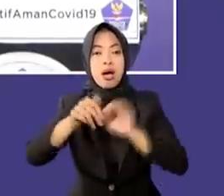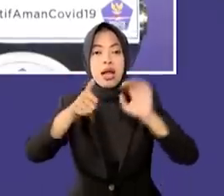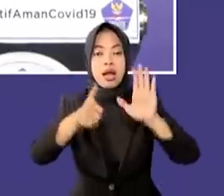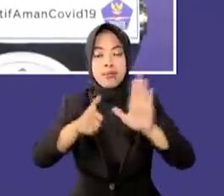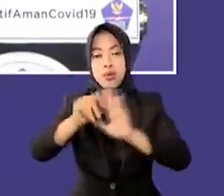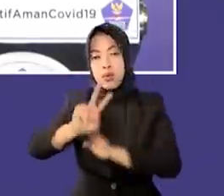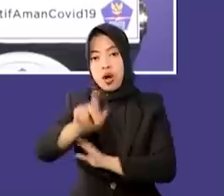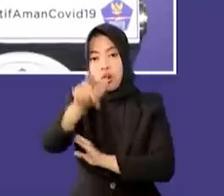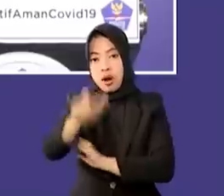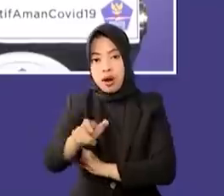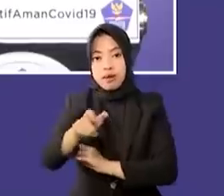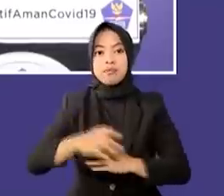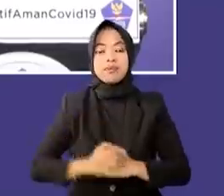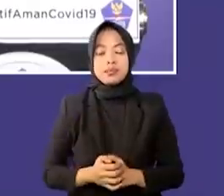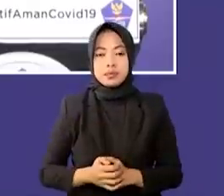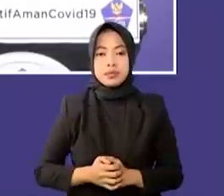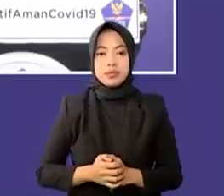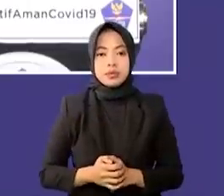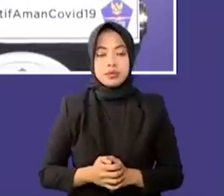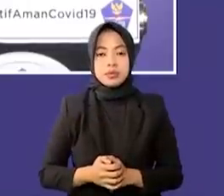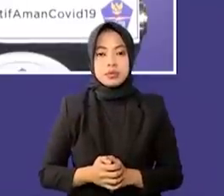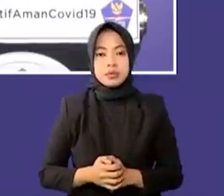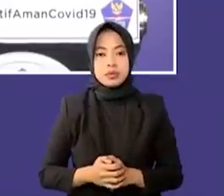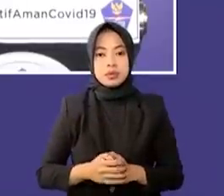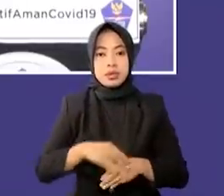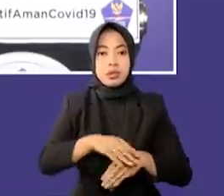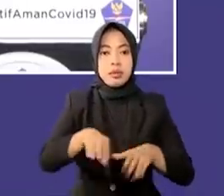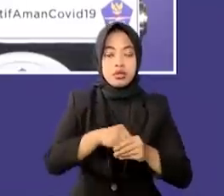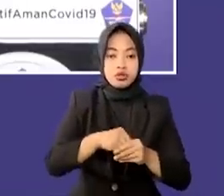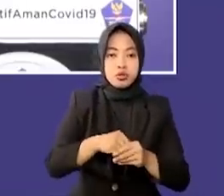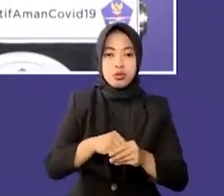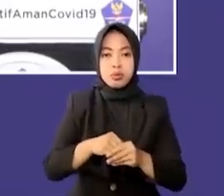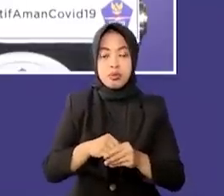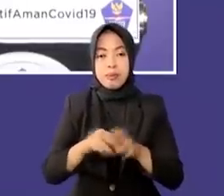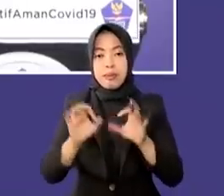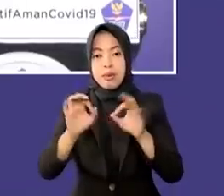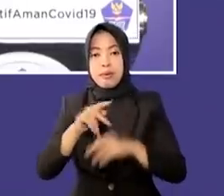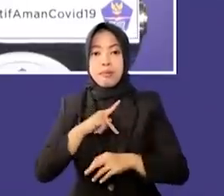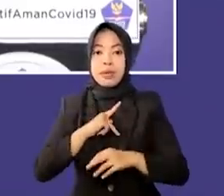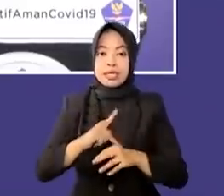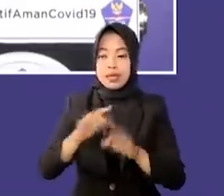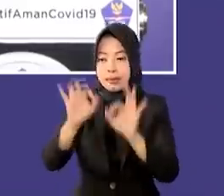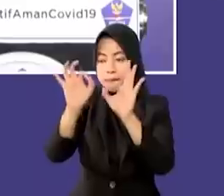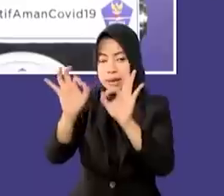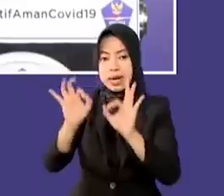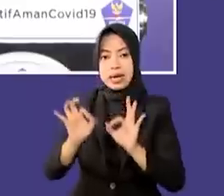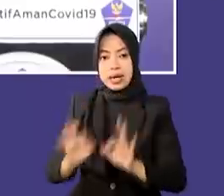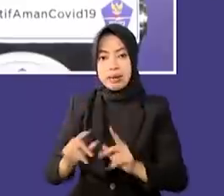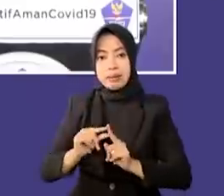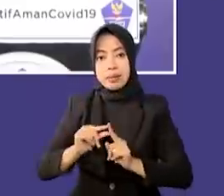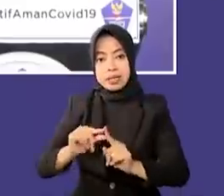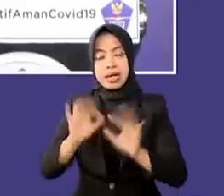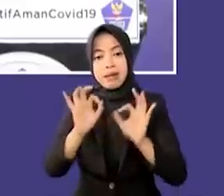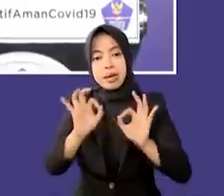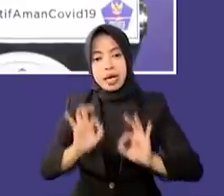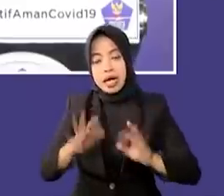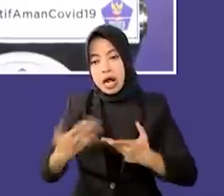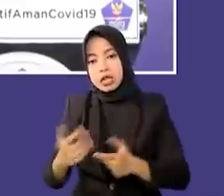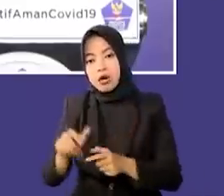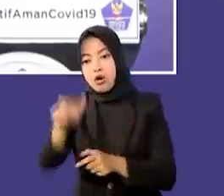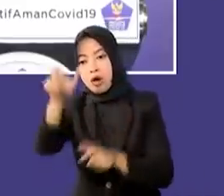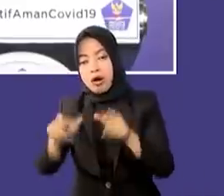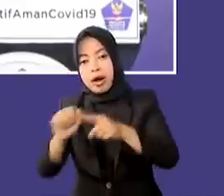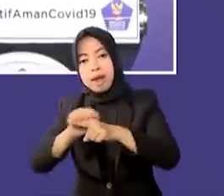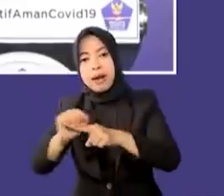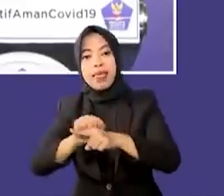1262 orang ini terdiri dari peserta didik dan beberapa tenaga pelatih yang